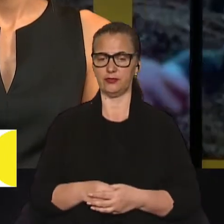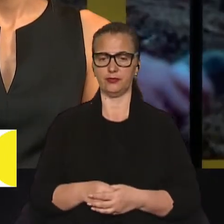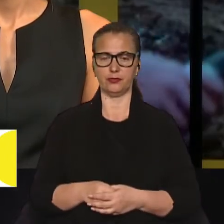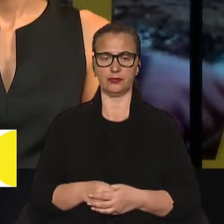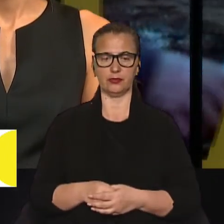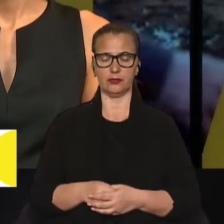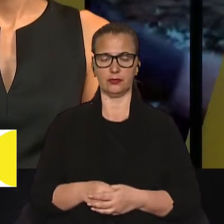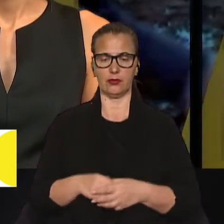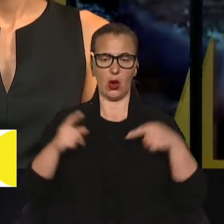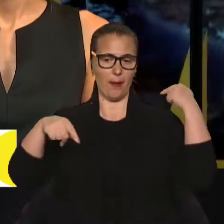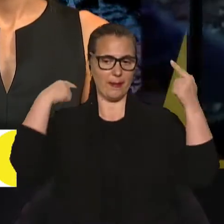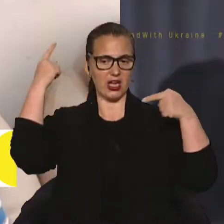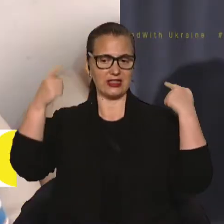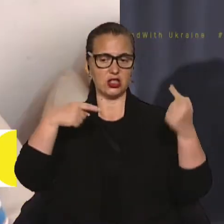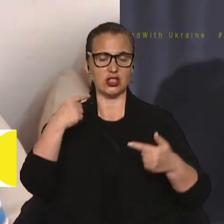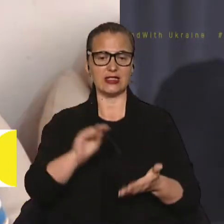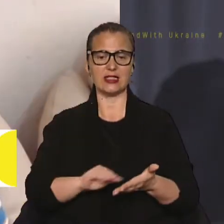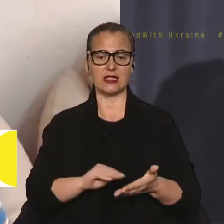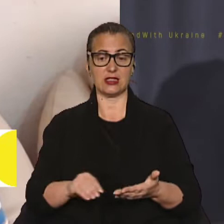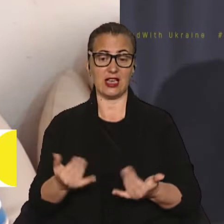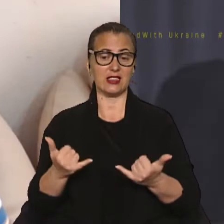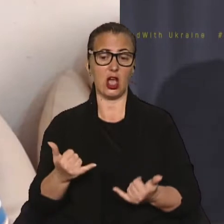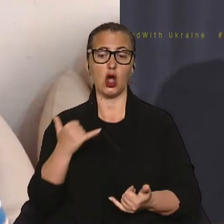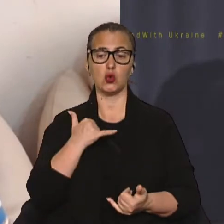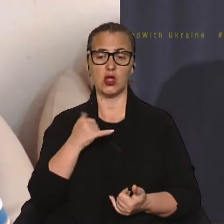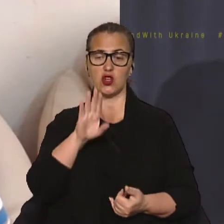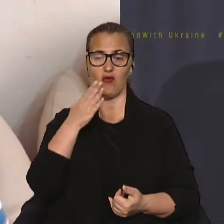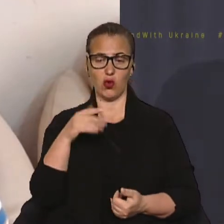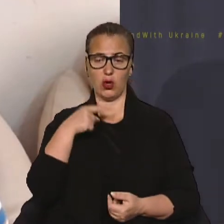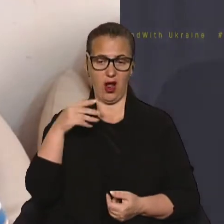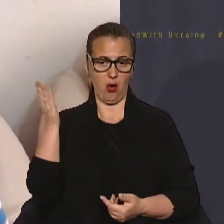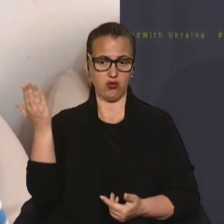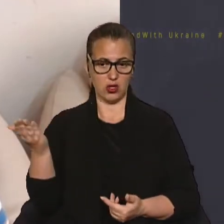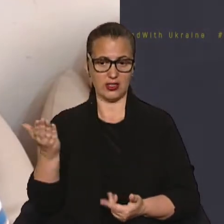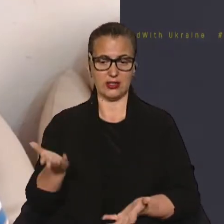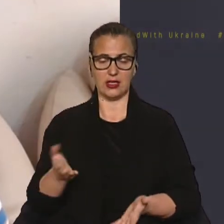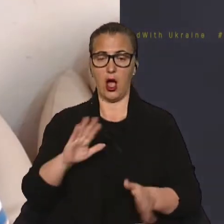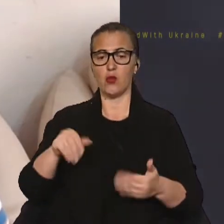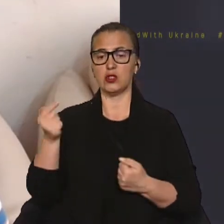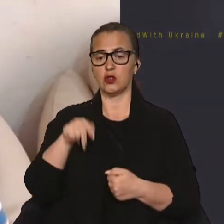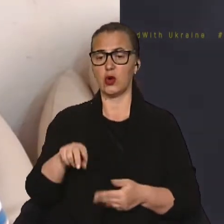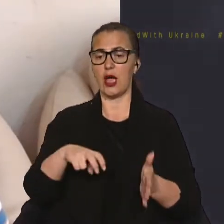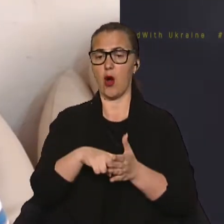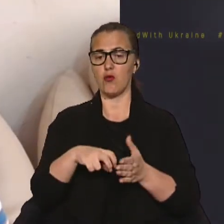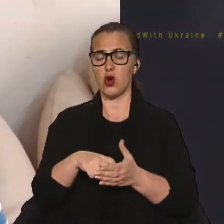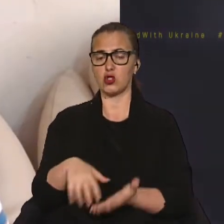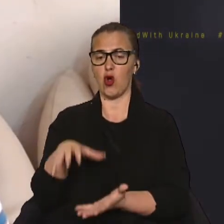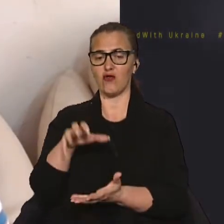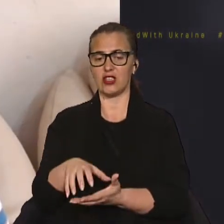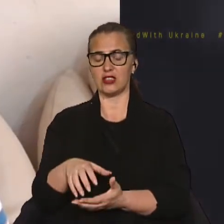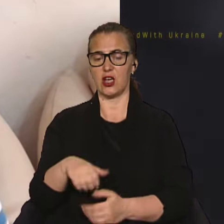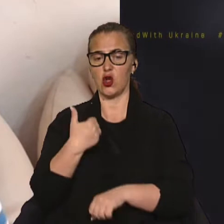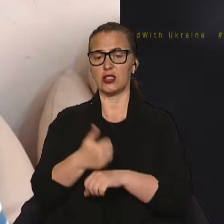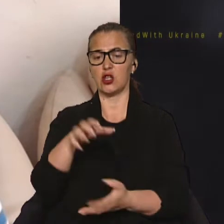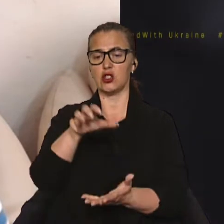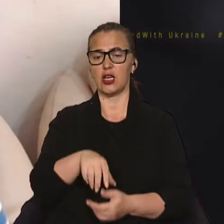Панические сценарии сейчас как раз у нашего врага, у россиян. После того, как почтовое отделение Генштаба ВСУ